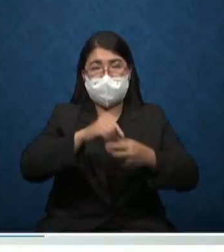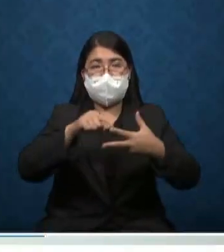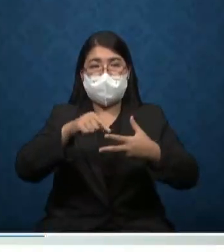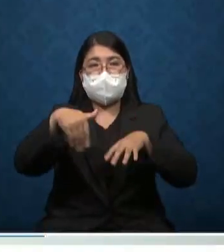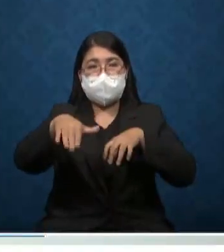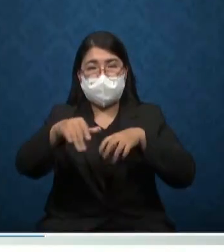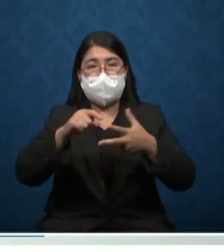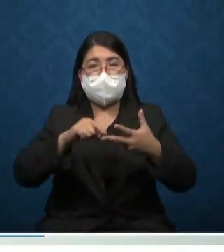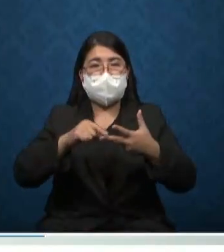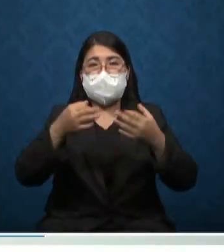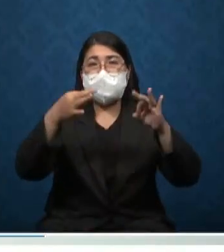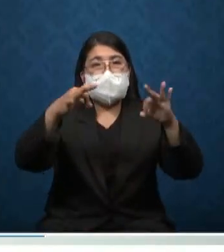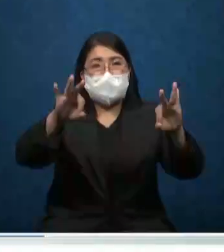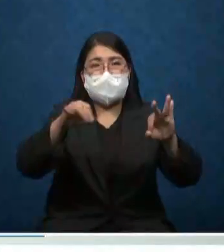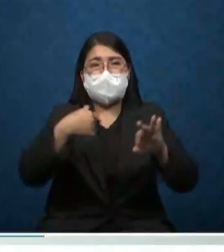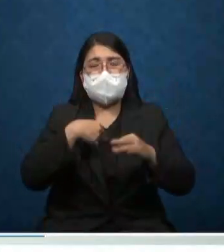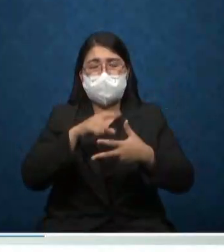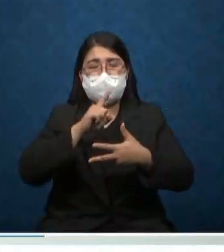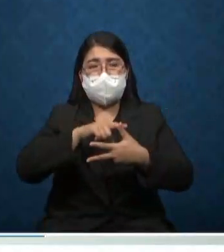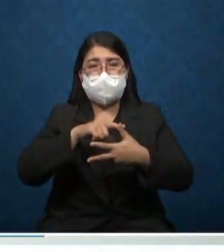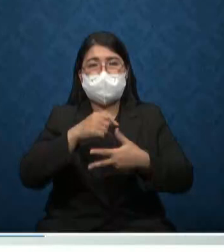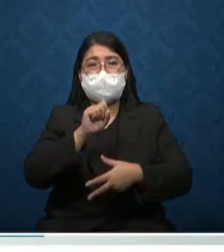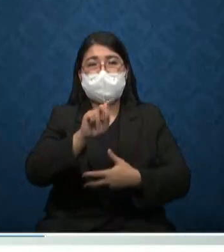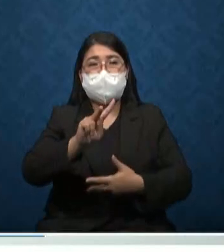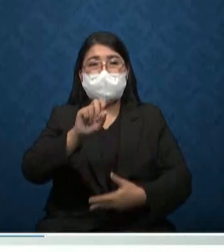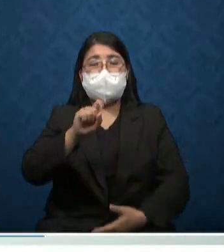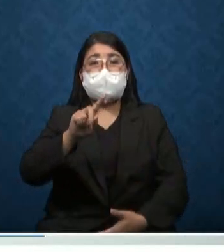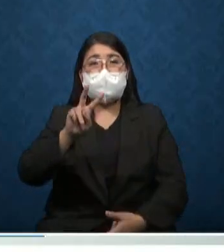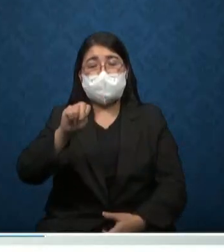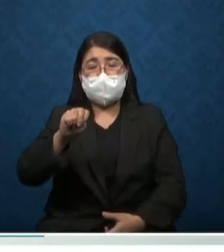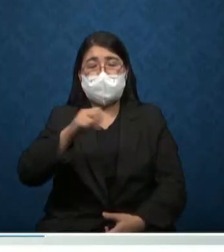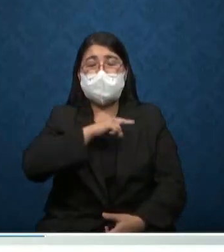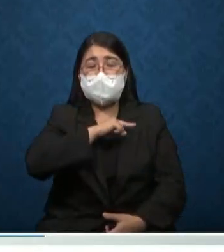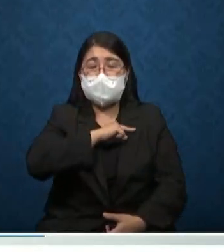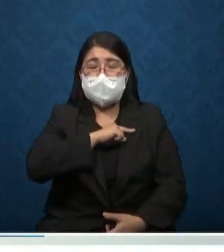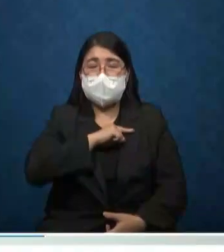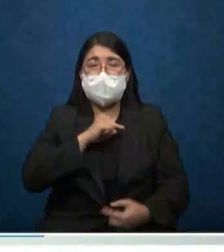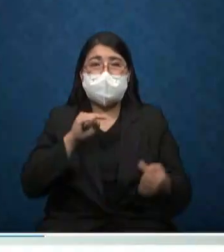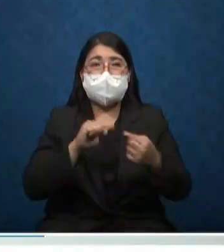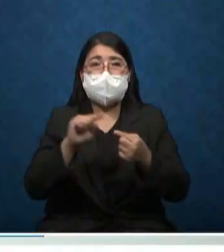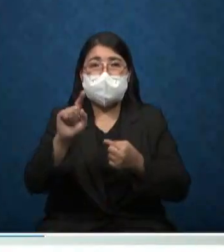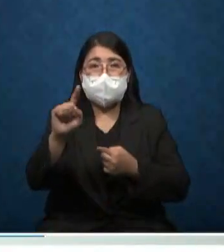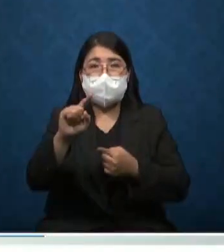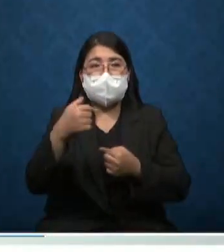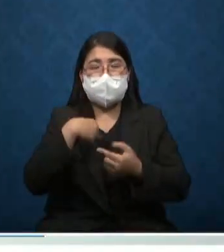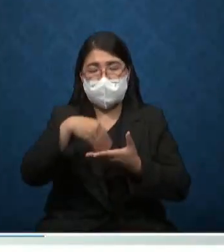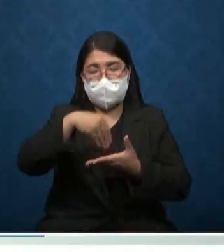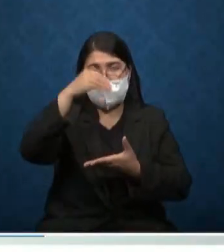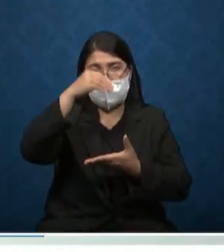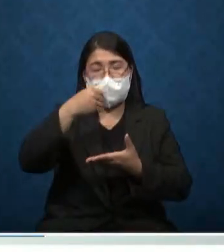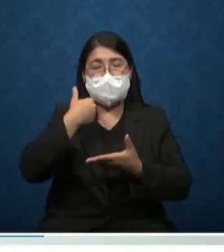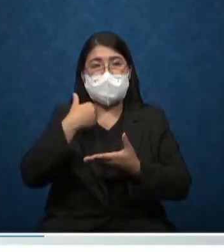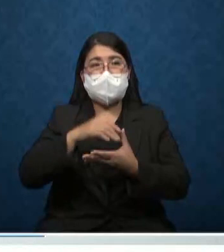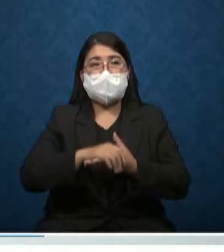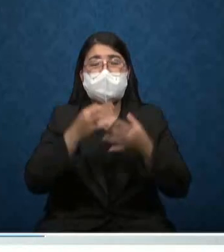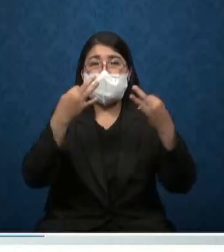ตามอัธยาศัยกศน.ของเราจะรับผิดชอบในส่วนของการศึกษานอกระบบและการศึกษาตามอัธยาศั